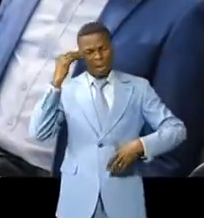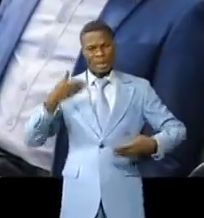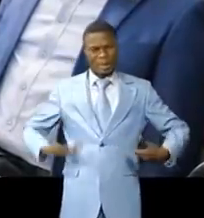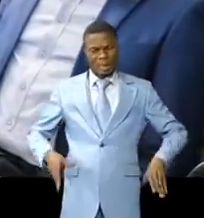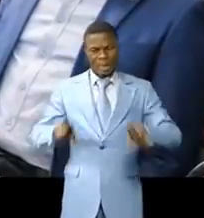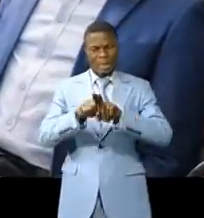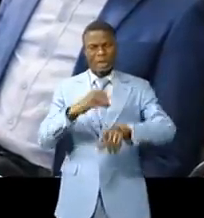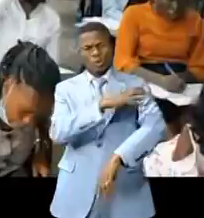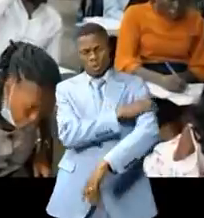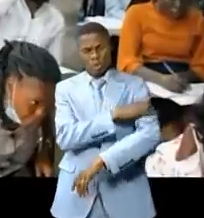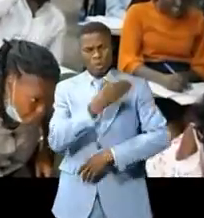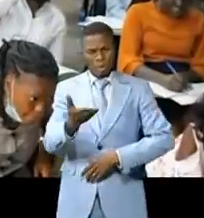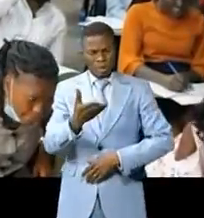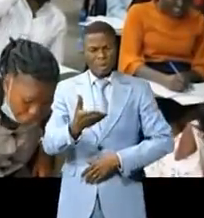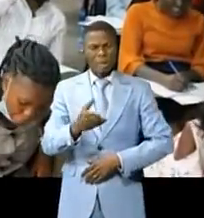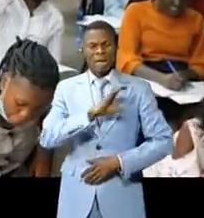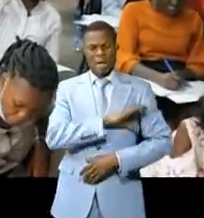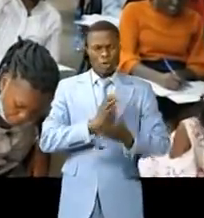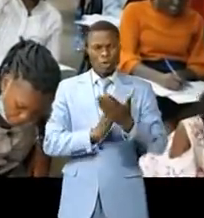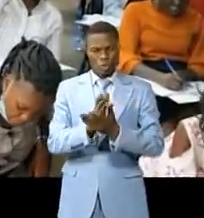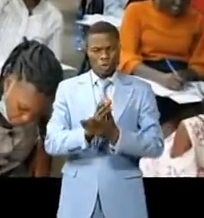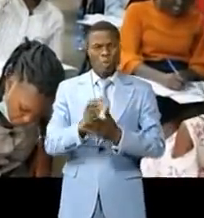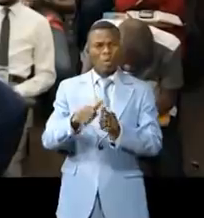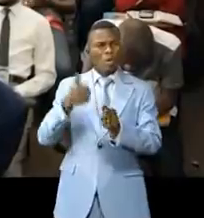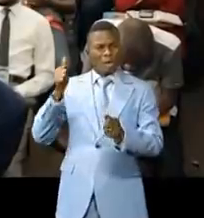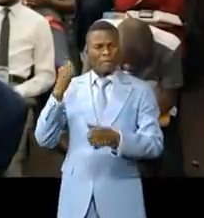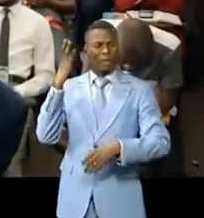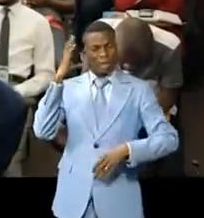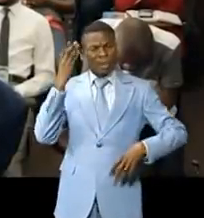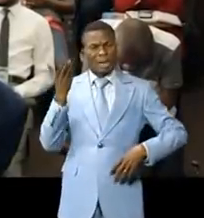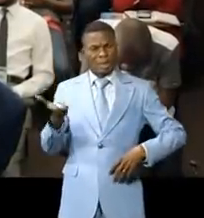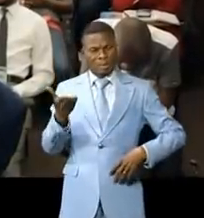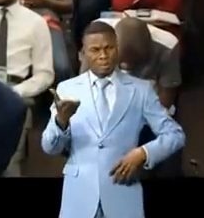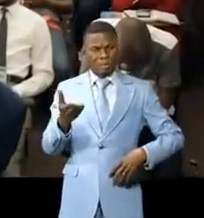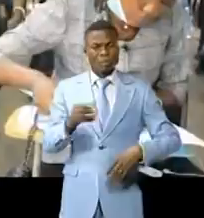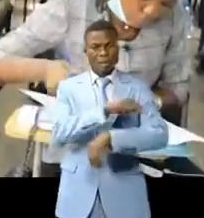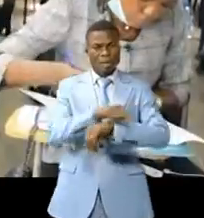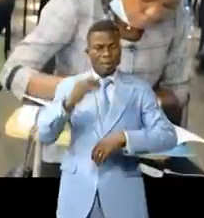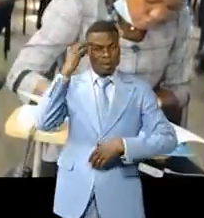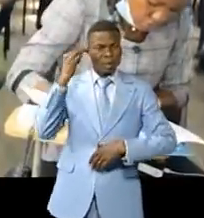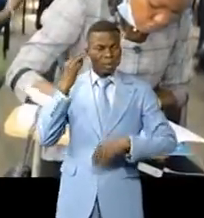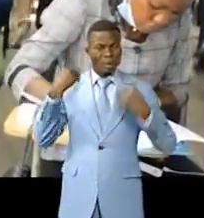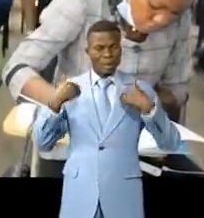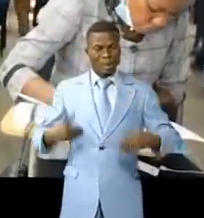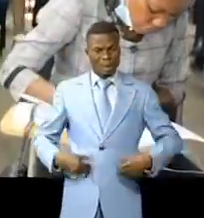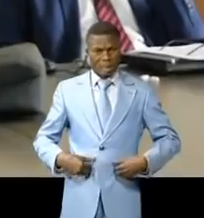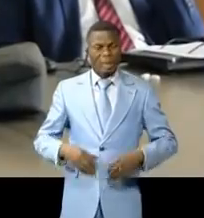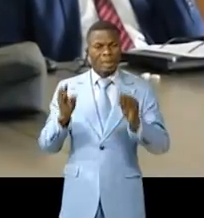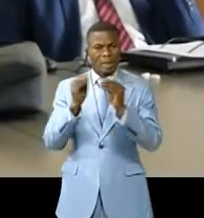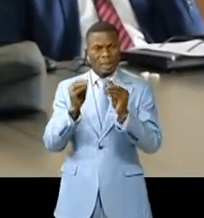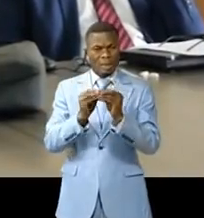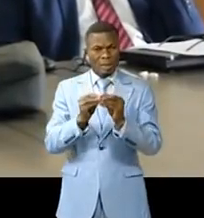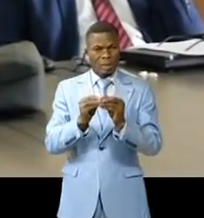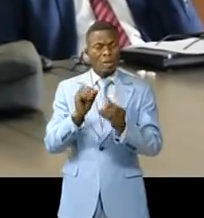un comportement responsable face à ces différentes maladies. Le symposium du ministère de la Santé de ce jour a réuni sur